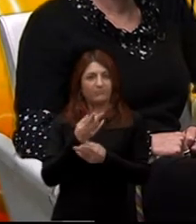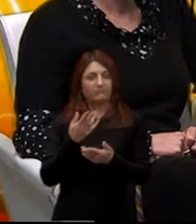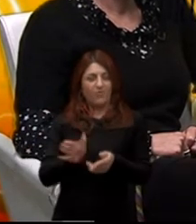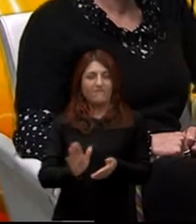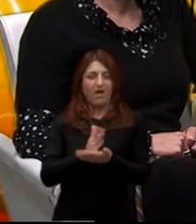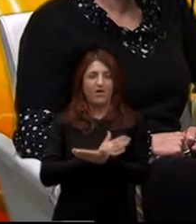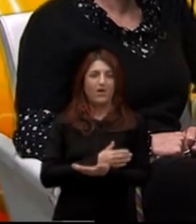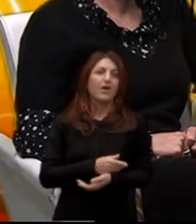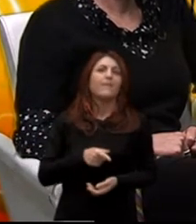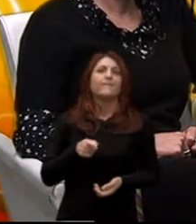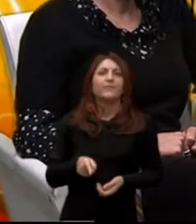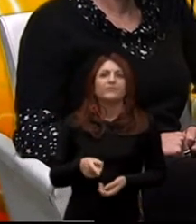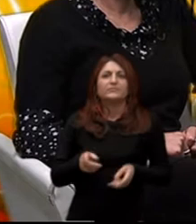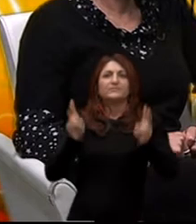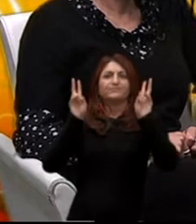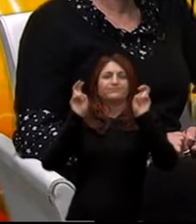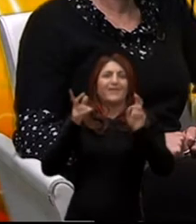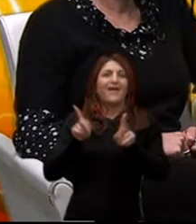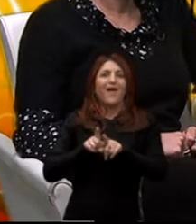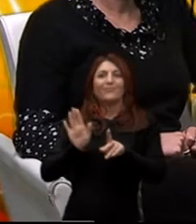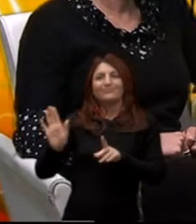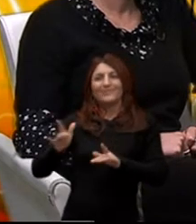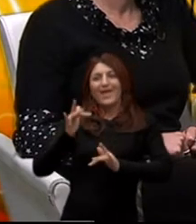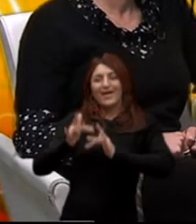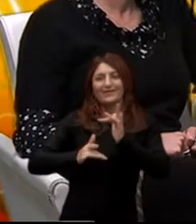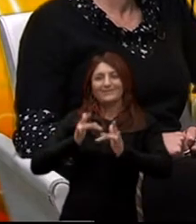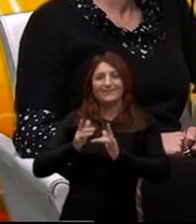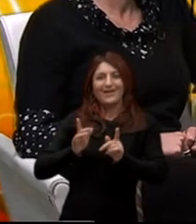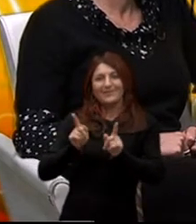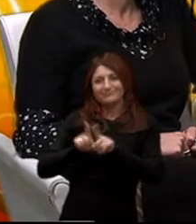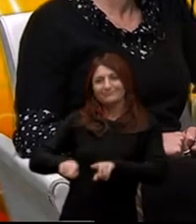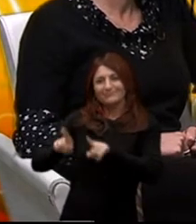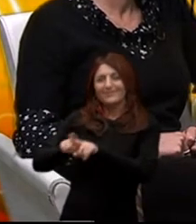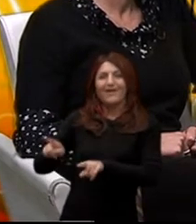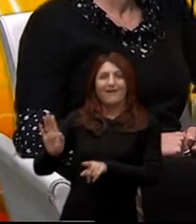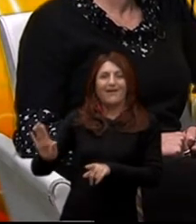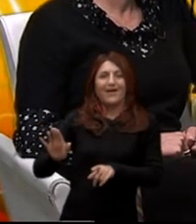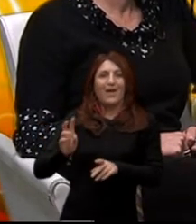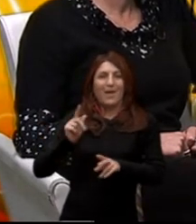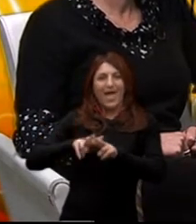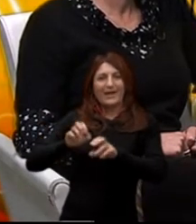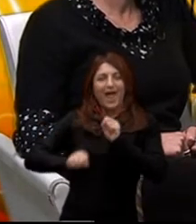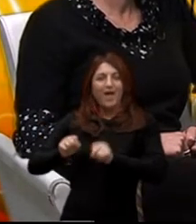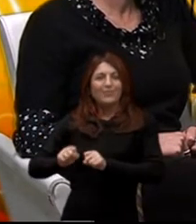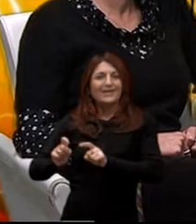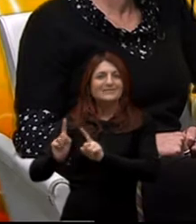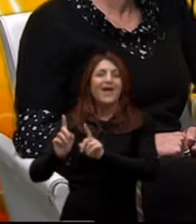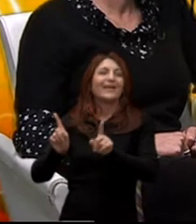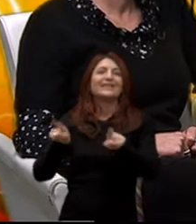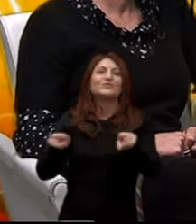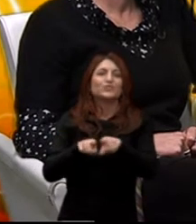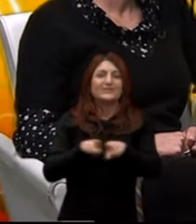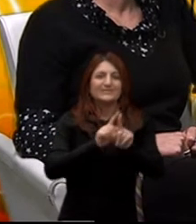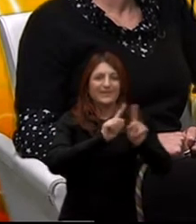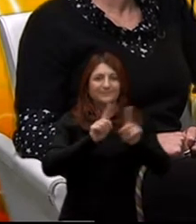koji spadaju pod navodnicima, pod tradicionalne rehabilitacijske programe, su isto drugčiji koncipirani. Zapravo vrlo su,